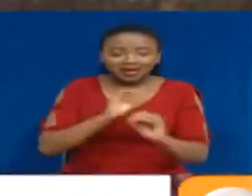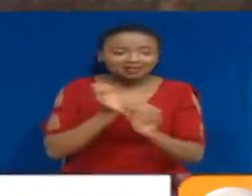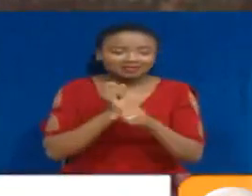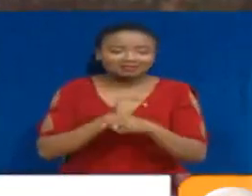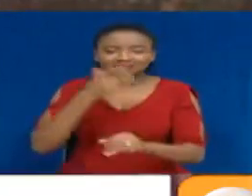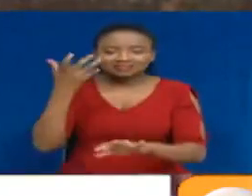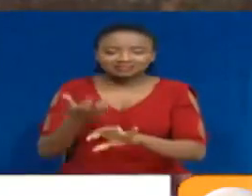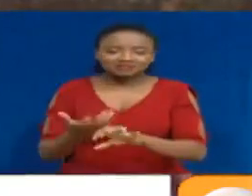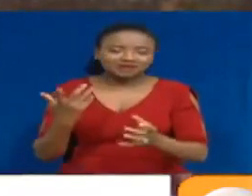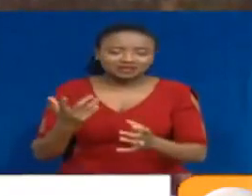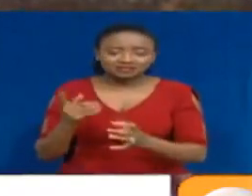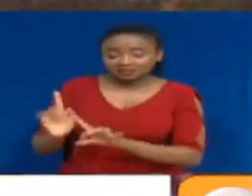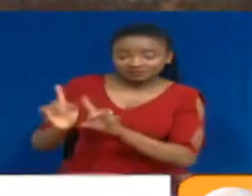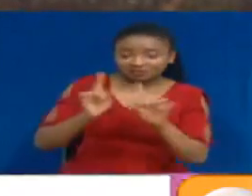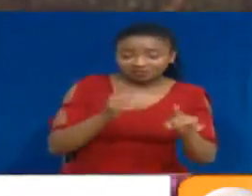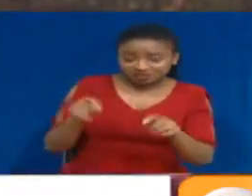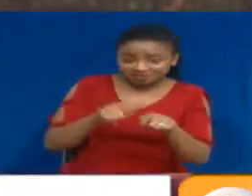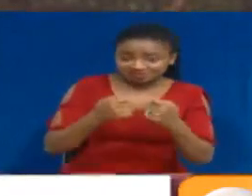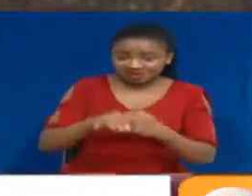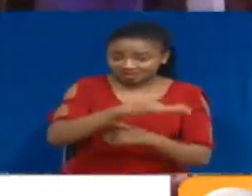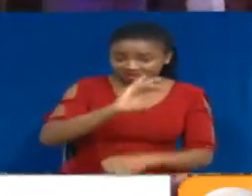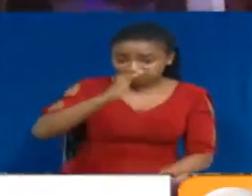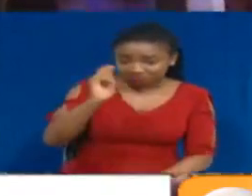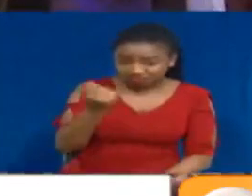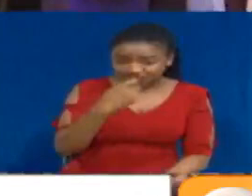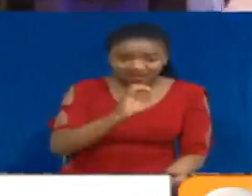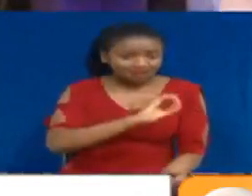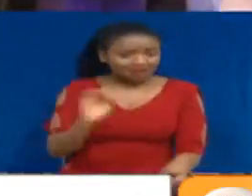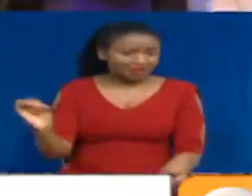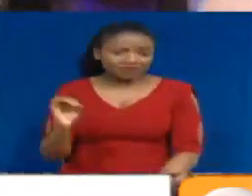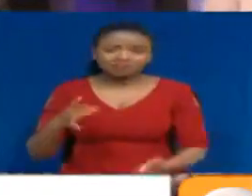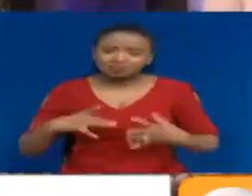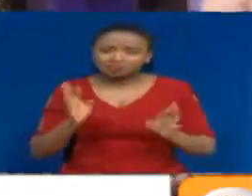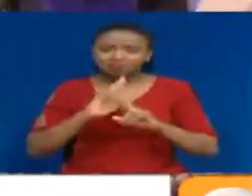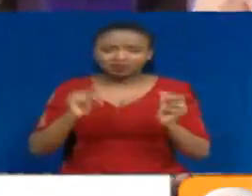come to Mount Kenya. What has Raila done to Mount Kenya?